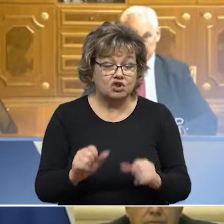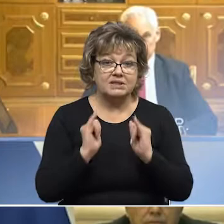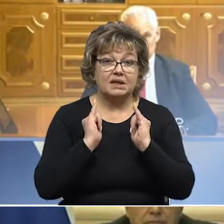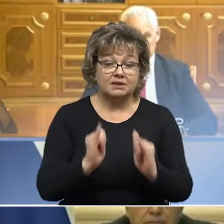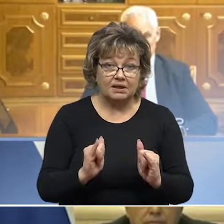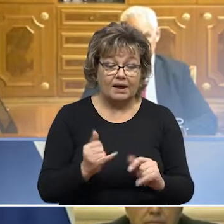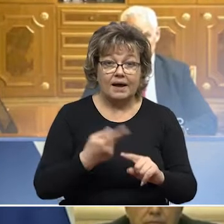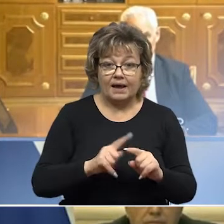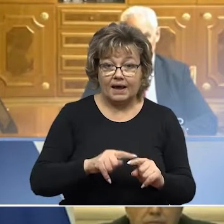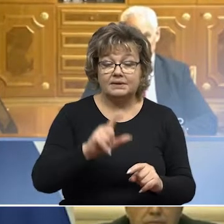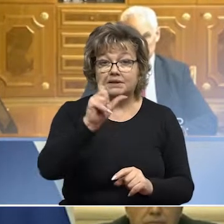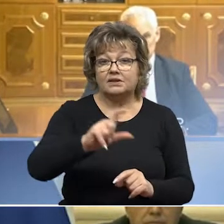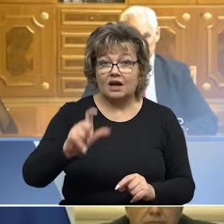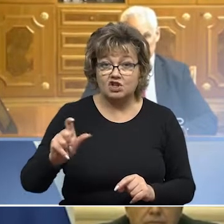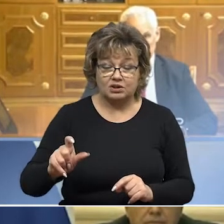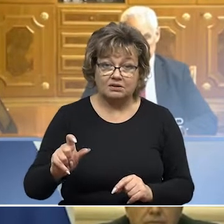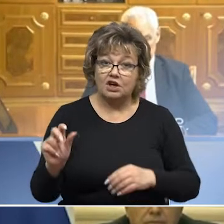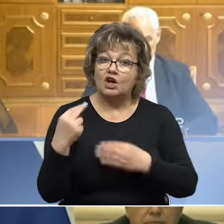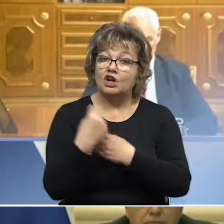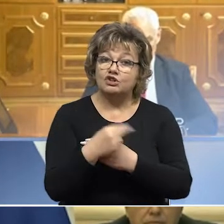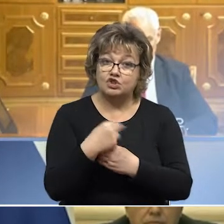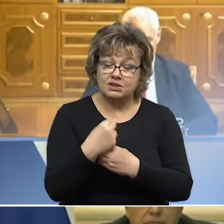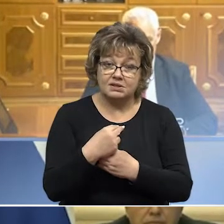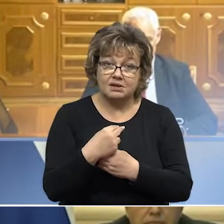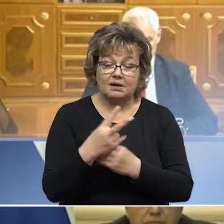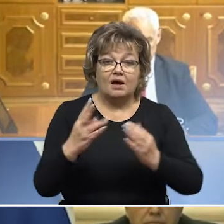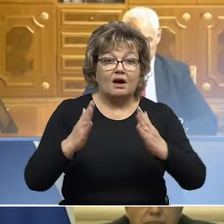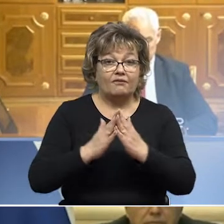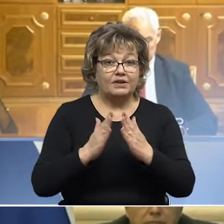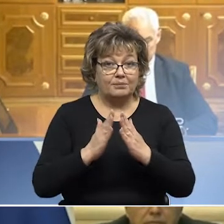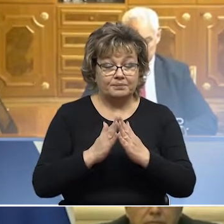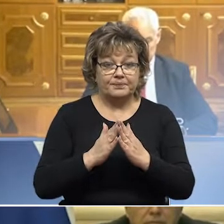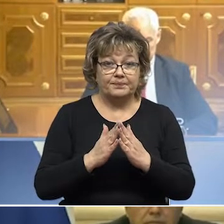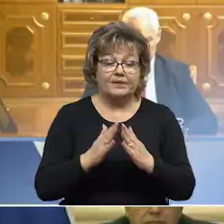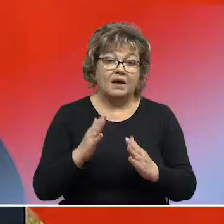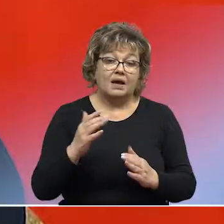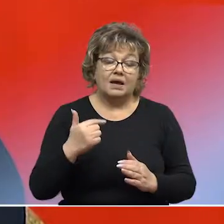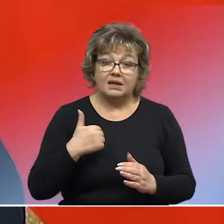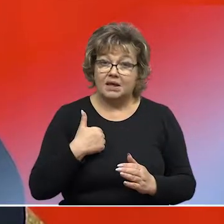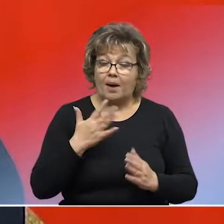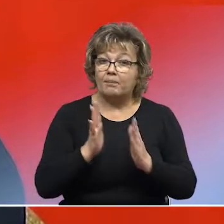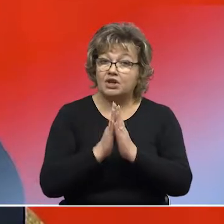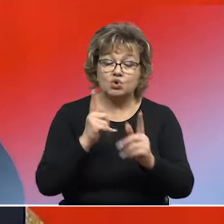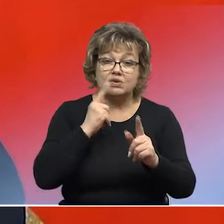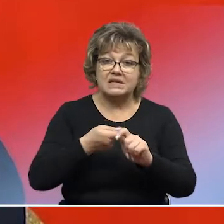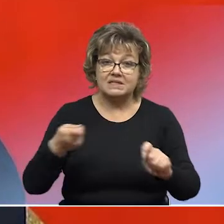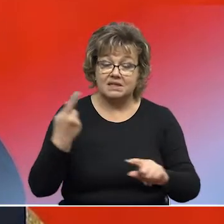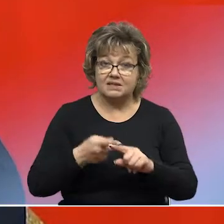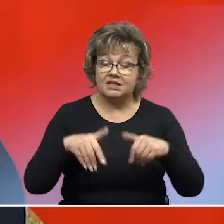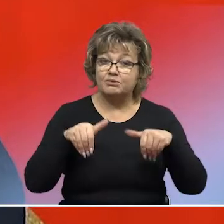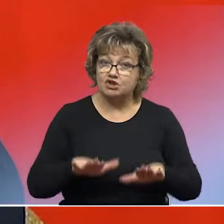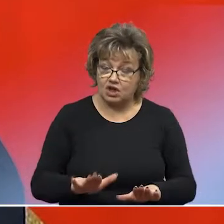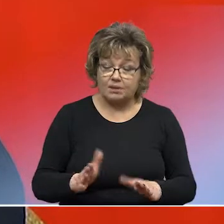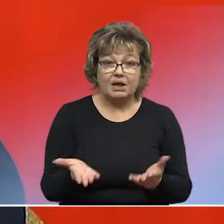возможность для этой категории граждан лечиться в амбулаторном режиме. Я прошу не затягивать с этим